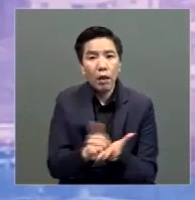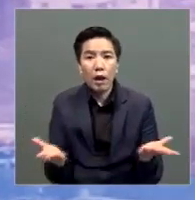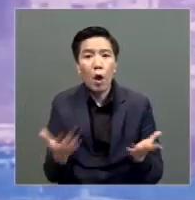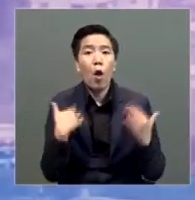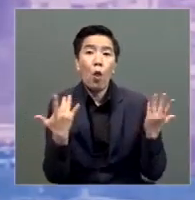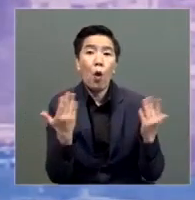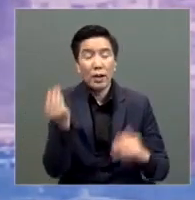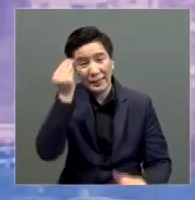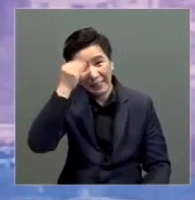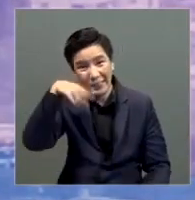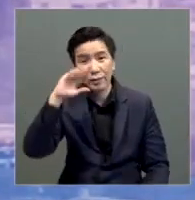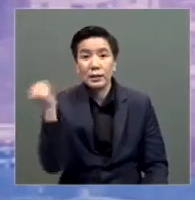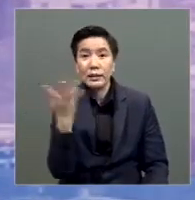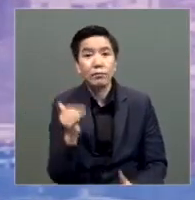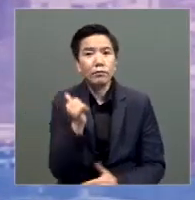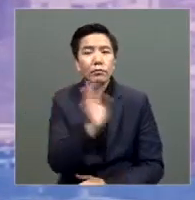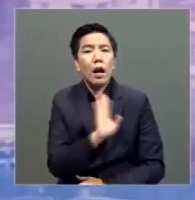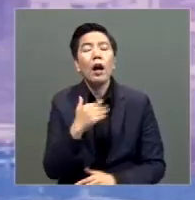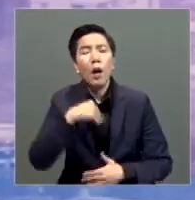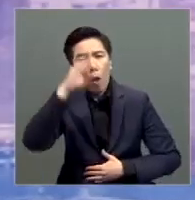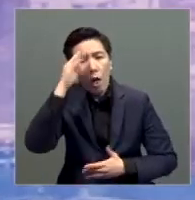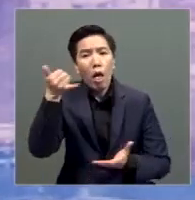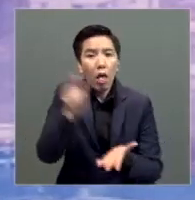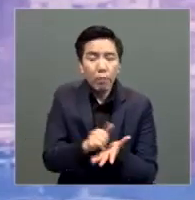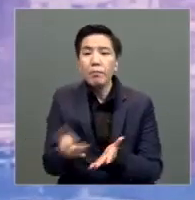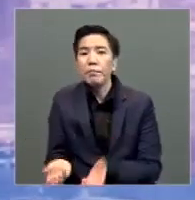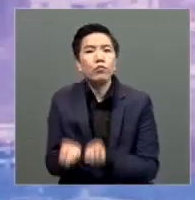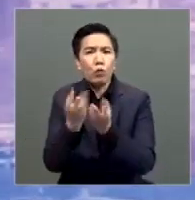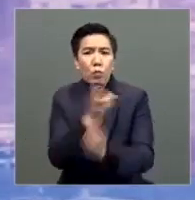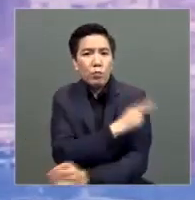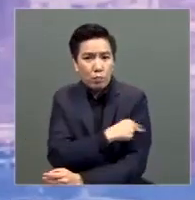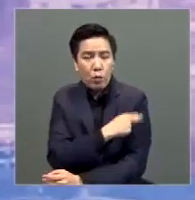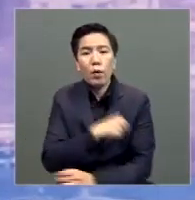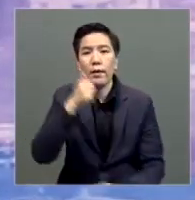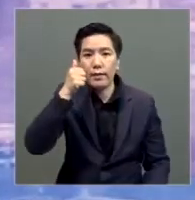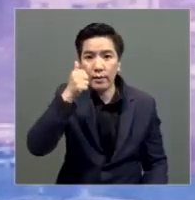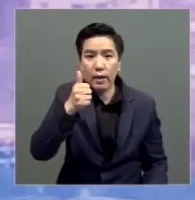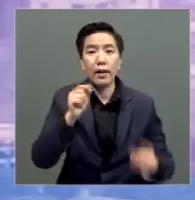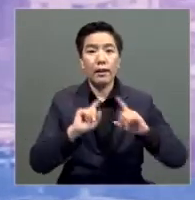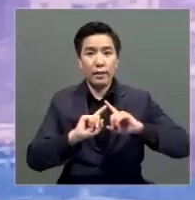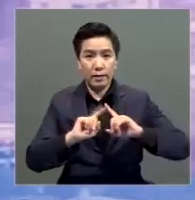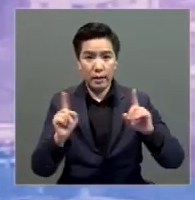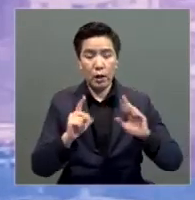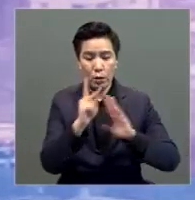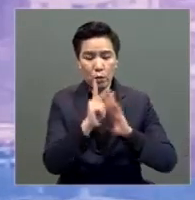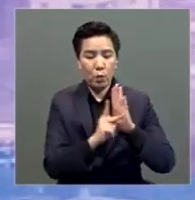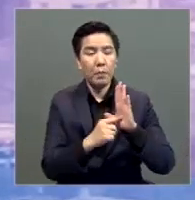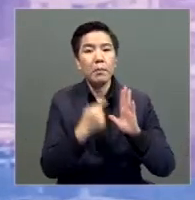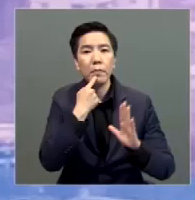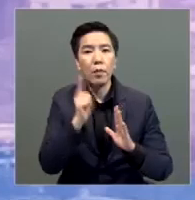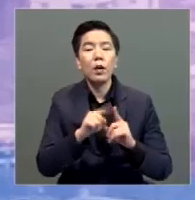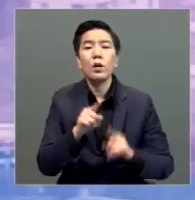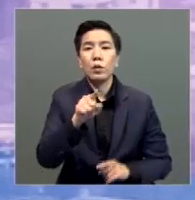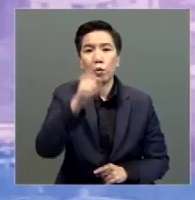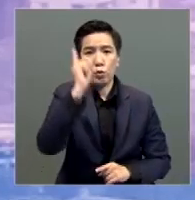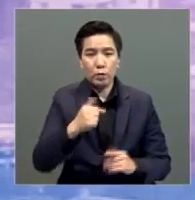จะไปรอจนตีสี่ได้ก็ต้องไปก็ไปนะครับแต่ข้อกำหนดได้บอกว่าท่านจะ